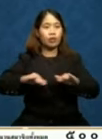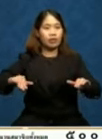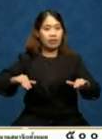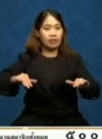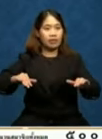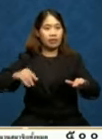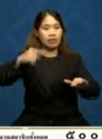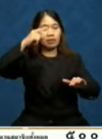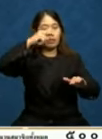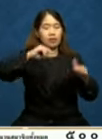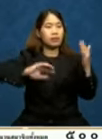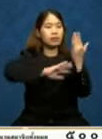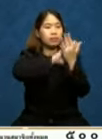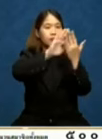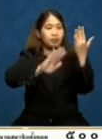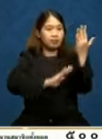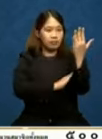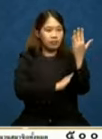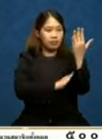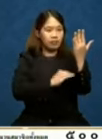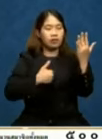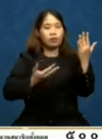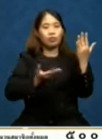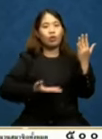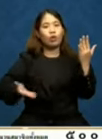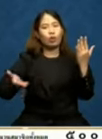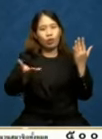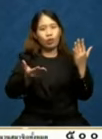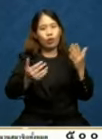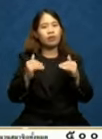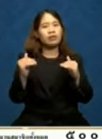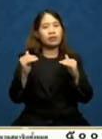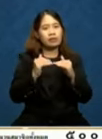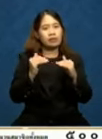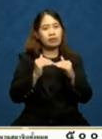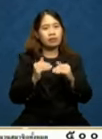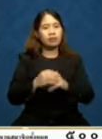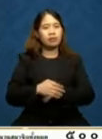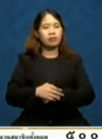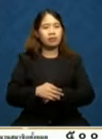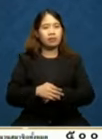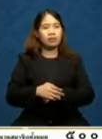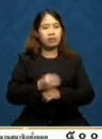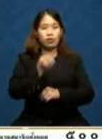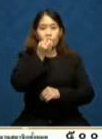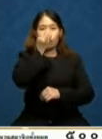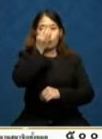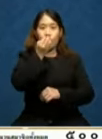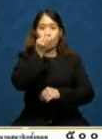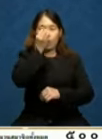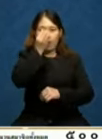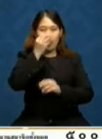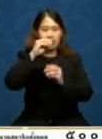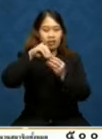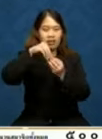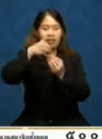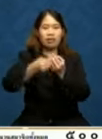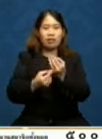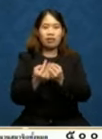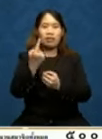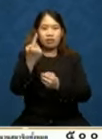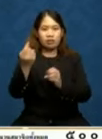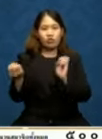งประเทศไทยนะครับออกมาเรียกร้องสิทธิ์ตรงนี้แทนพวกเขาครับเด็ดดอกไม้ครับสะเทือนถึงดวงจันทร์ครับมีอยู่จริงครับท่านประธ